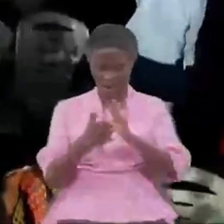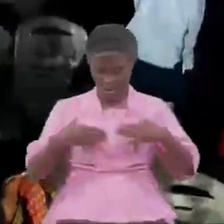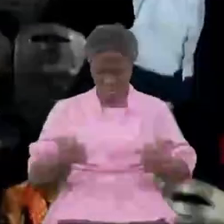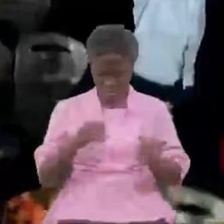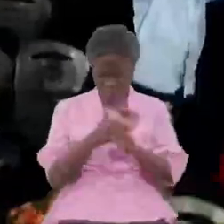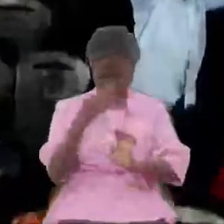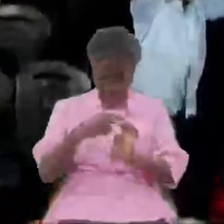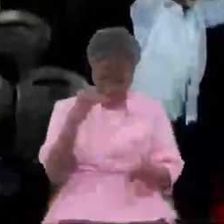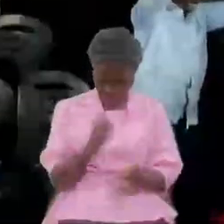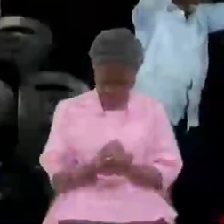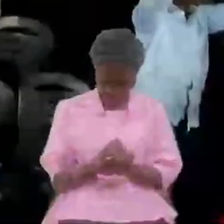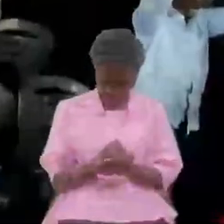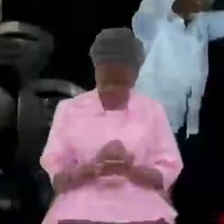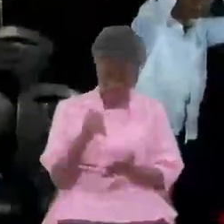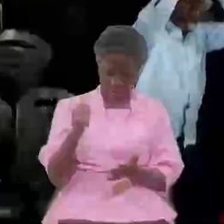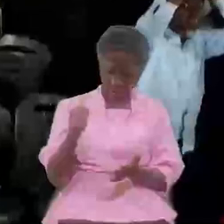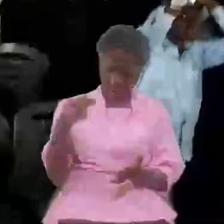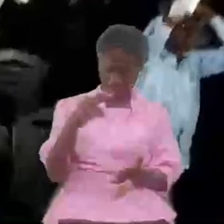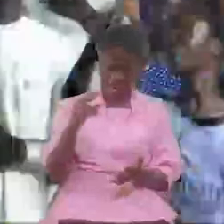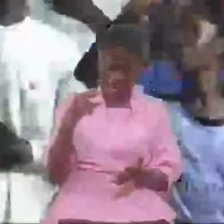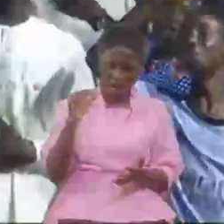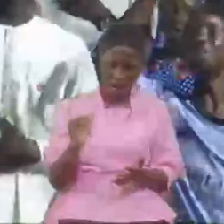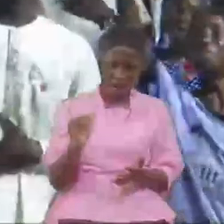soit desséché, soit guéri au nom de Jésus.